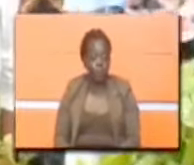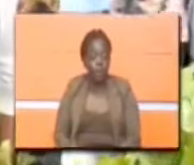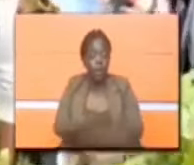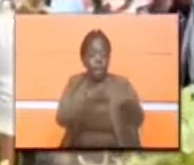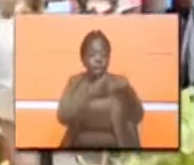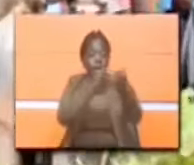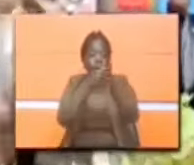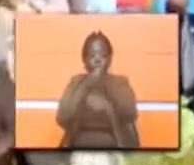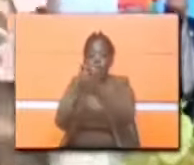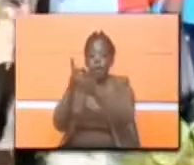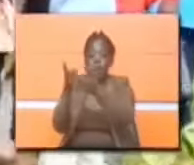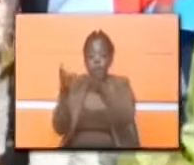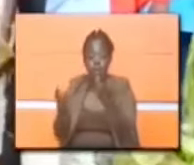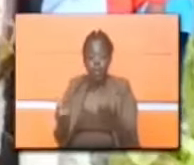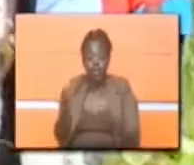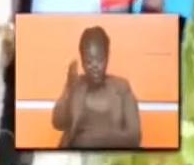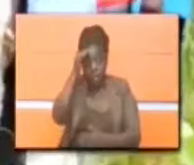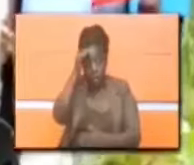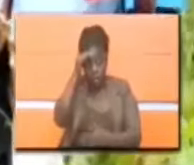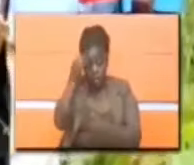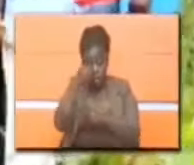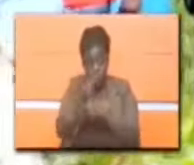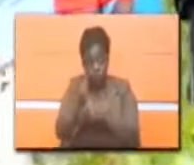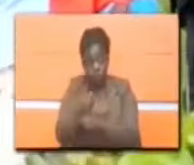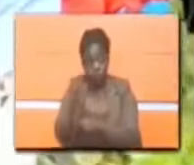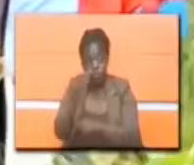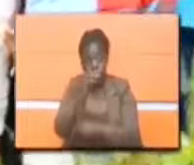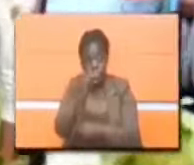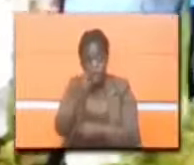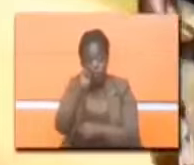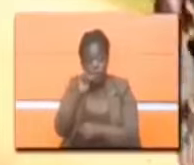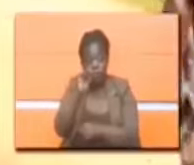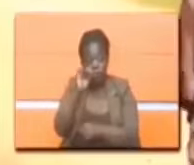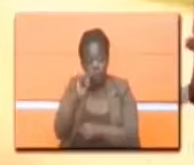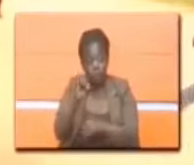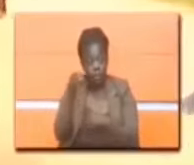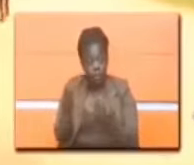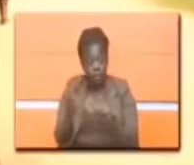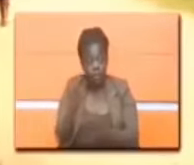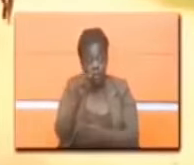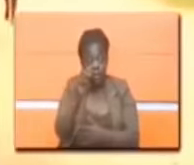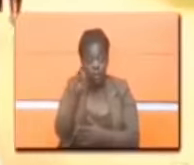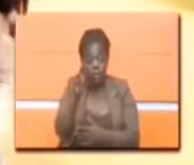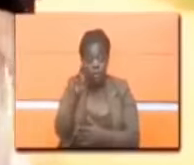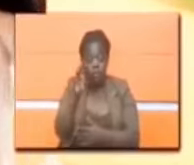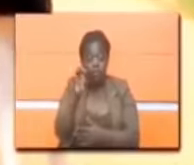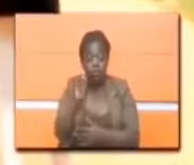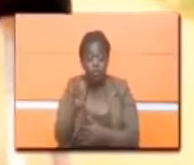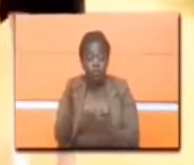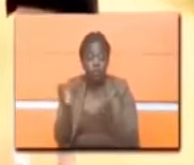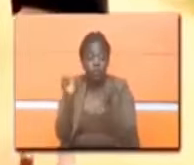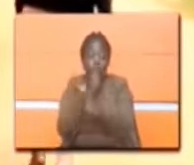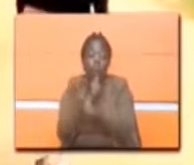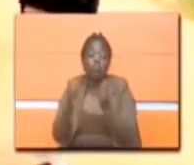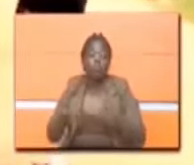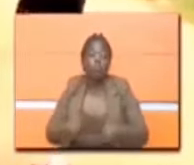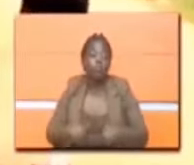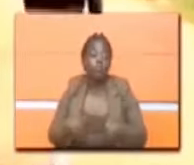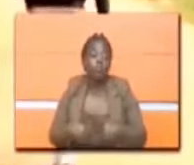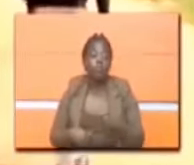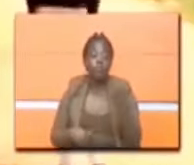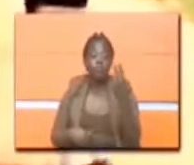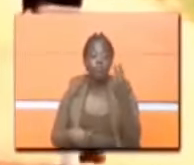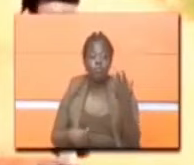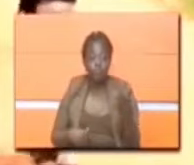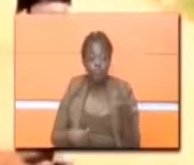Amasasi ganyose kasangati nga abasirikale b'ekitongole ki Crime Intelligence Katwe ekidumirwa Ismail Senno no bakwata abavubuka babiri